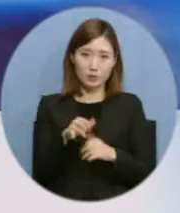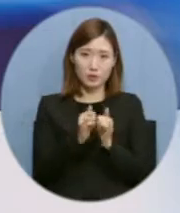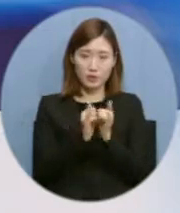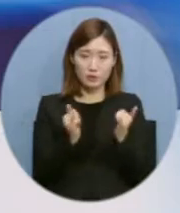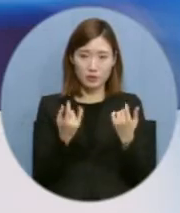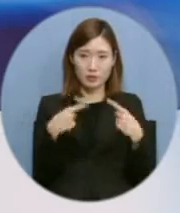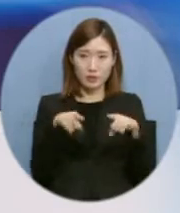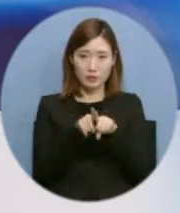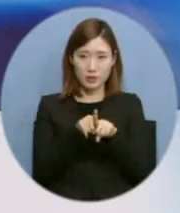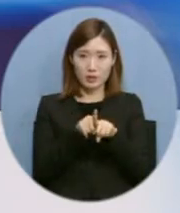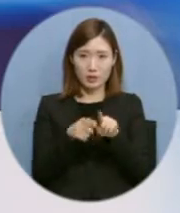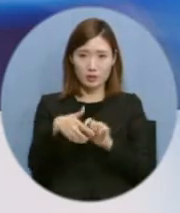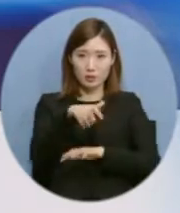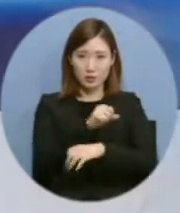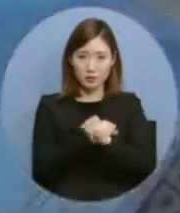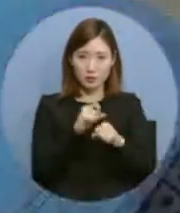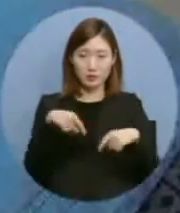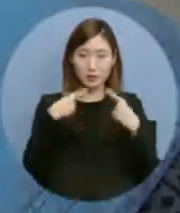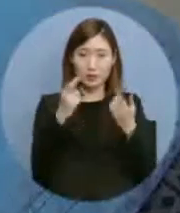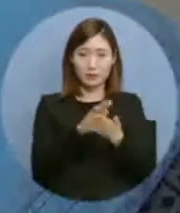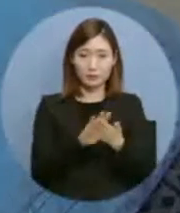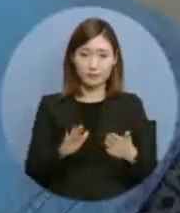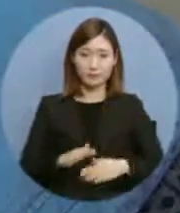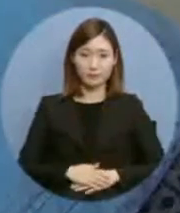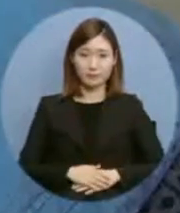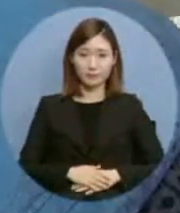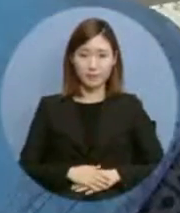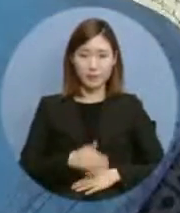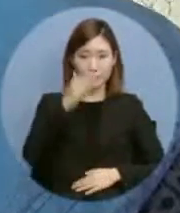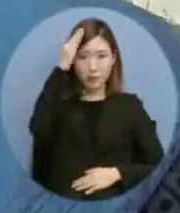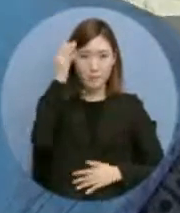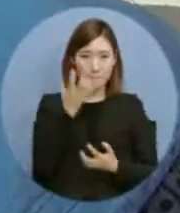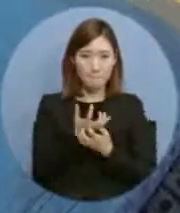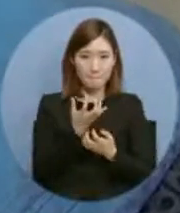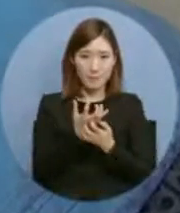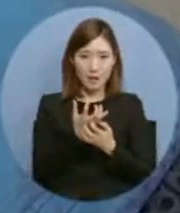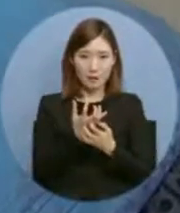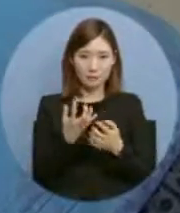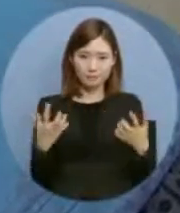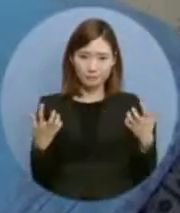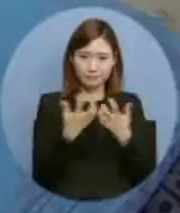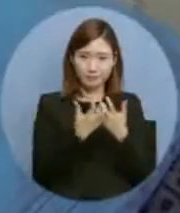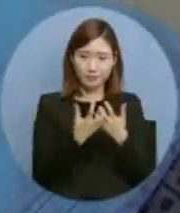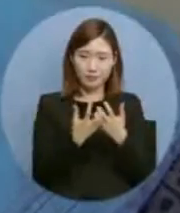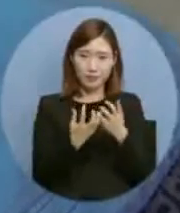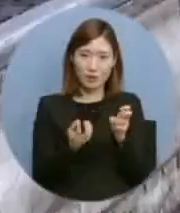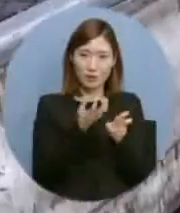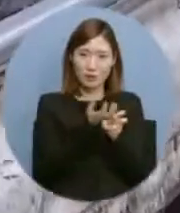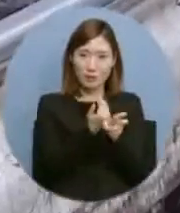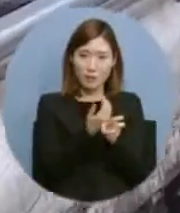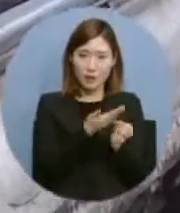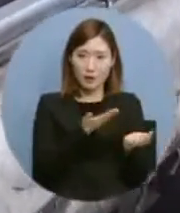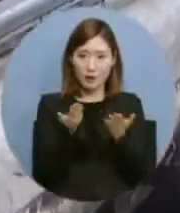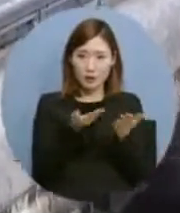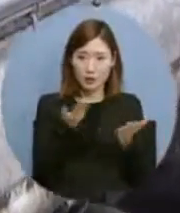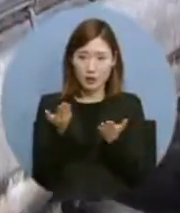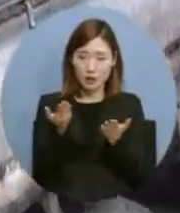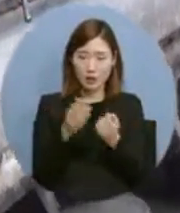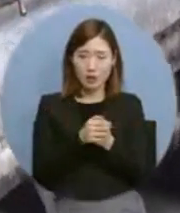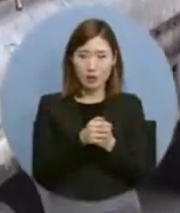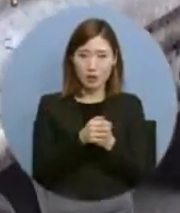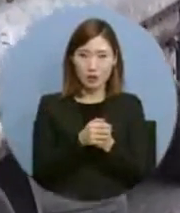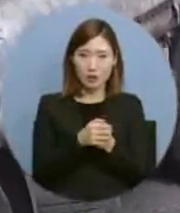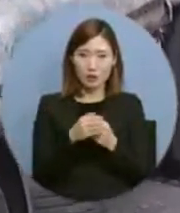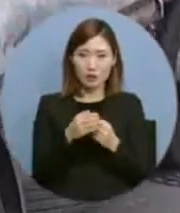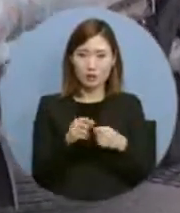붙였습니다 김 국회 기자입니다 연탄을 가득 실은 트럭이 배달을 시작하고 차가 들어갈 수 없는 골목